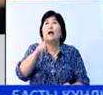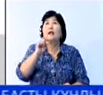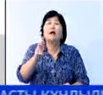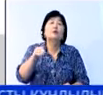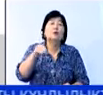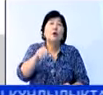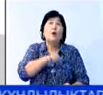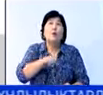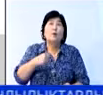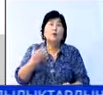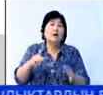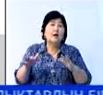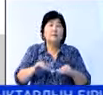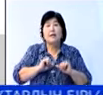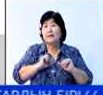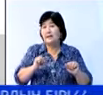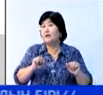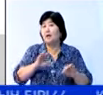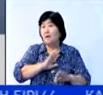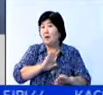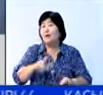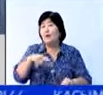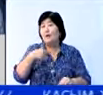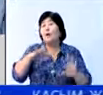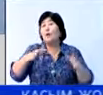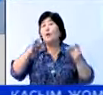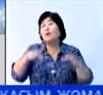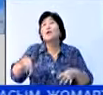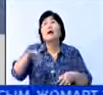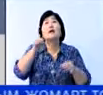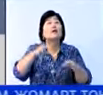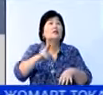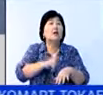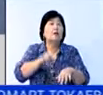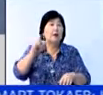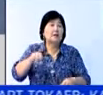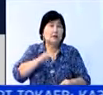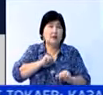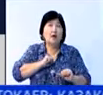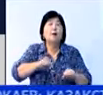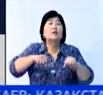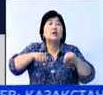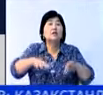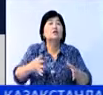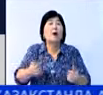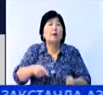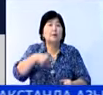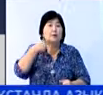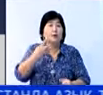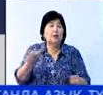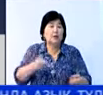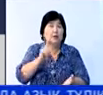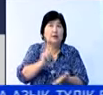Тұрғанов өзінің бұл әрекетін ерлікке баламайды. Оқыс жағдайда кез келген полиция қызметкері батыл шешім қабылдауы тиіс деп